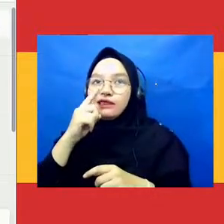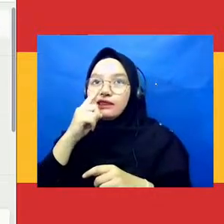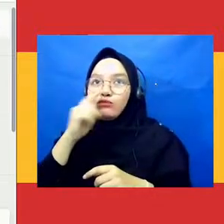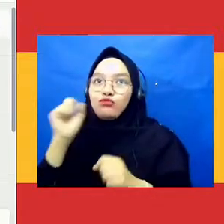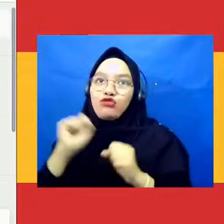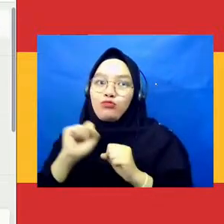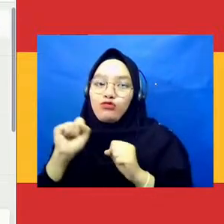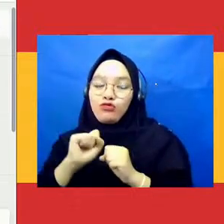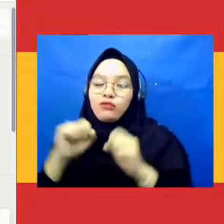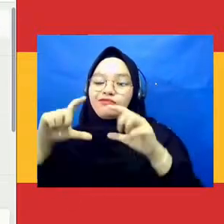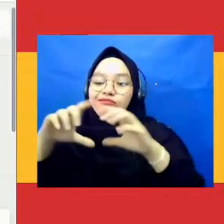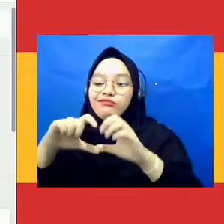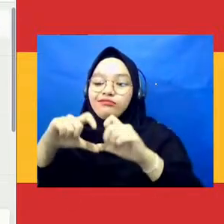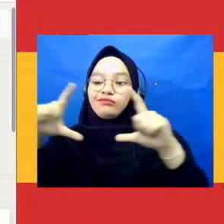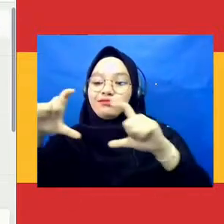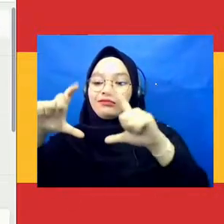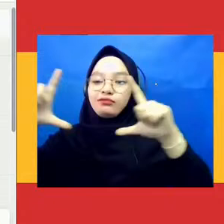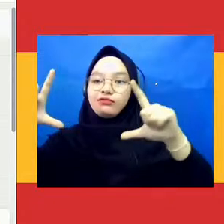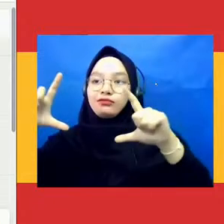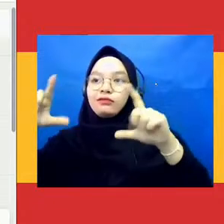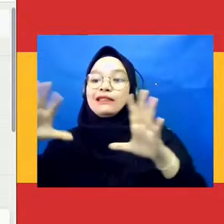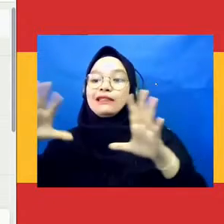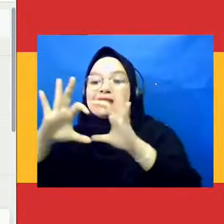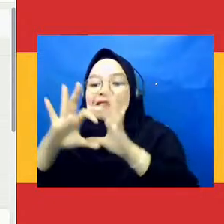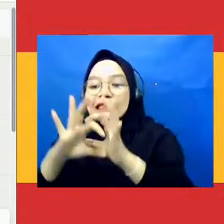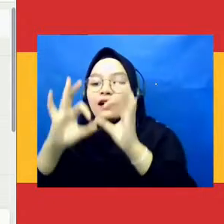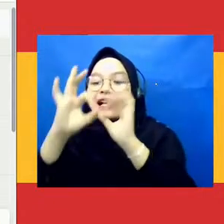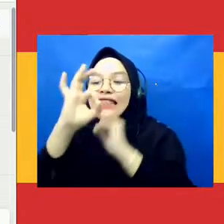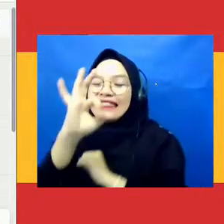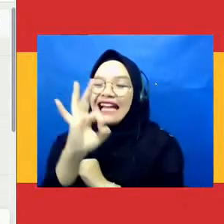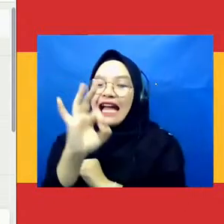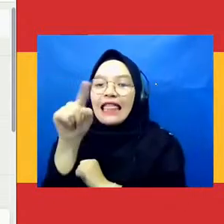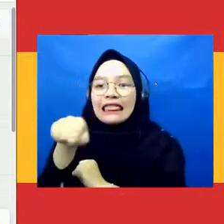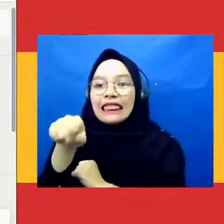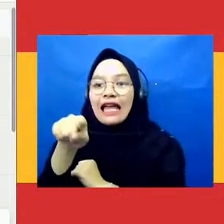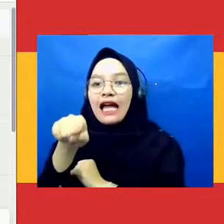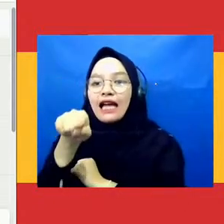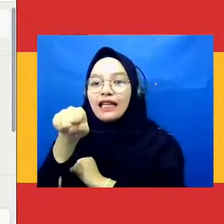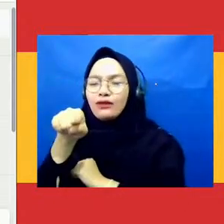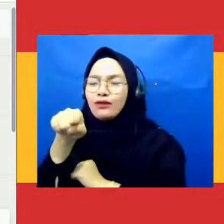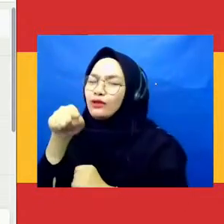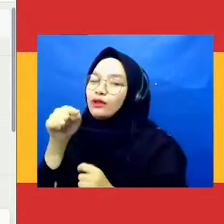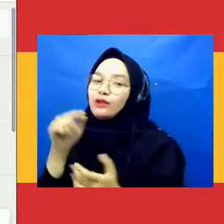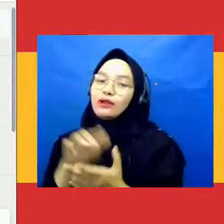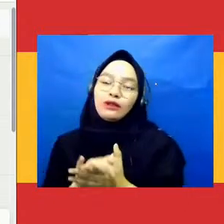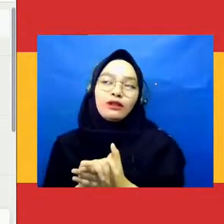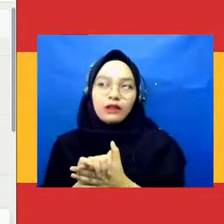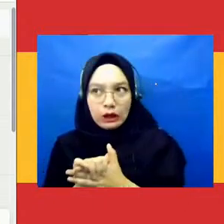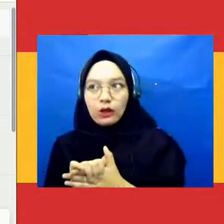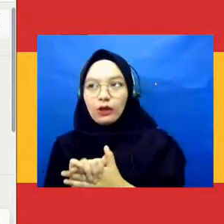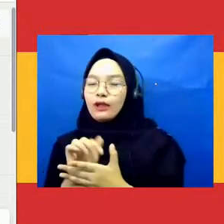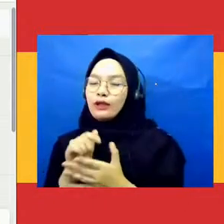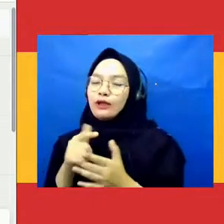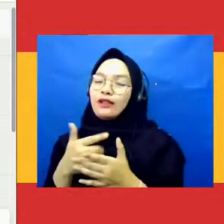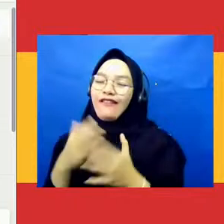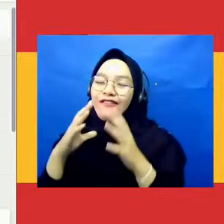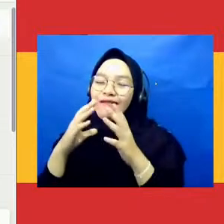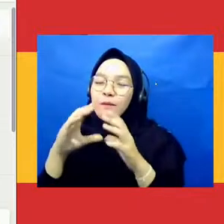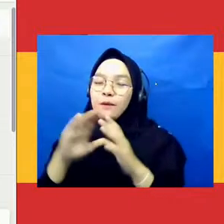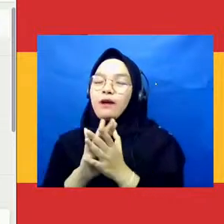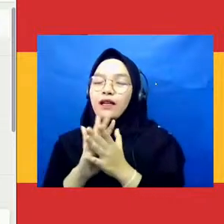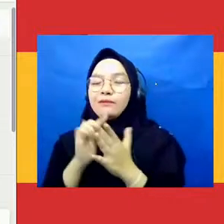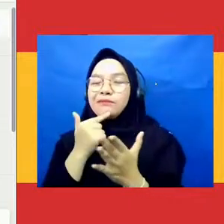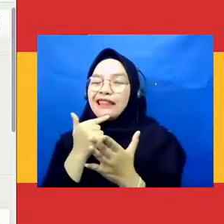Jadi jangan semua ditaruh di tengah, nanti berat kebijakannya, kotanya berat, harus ada prioritas.